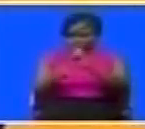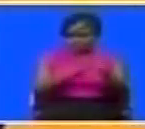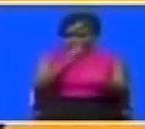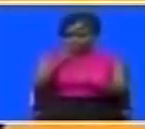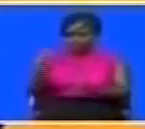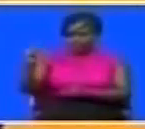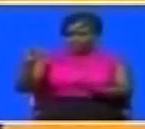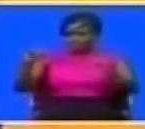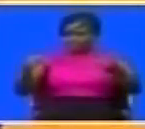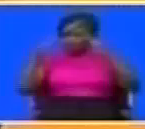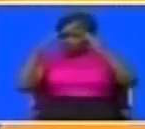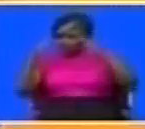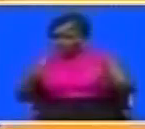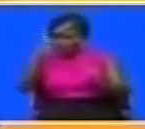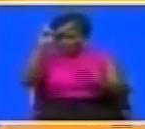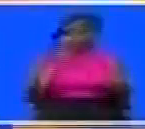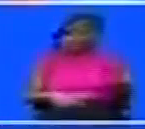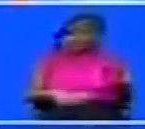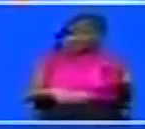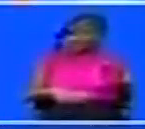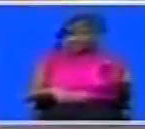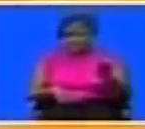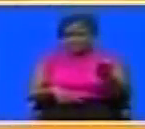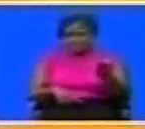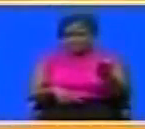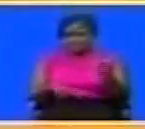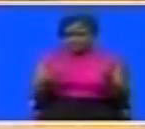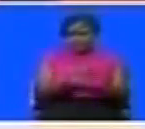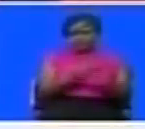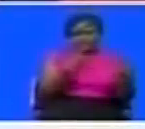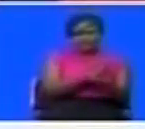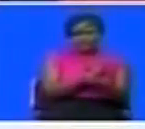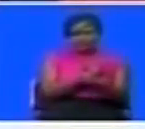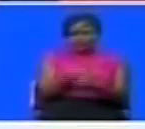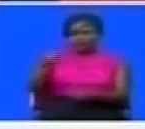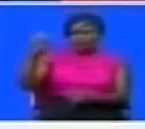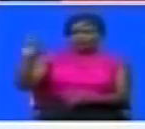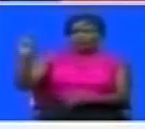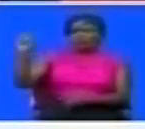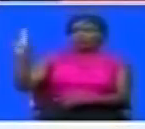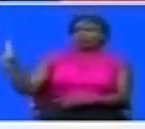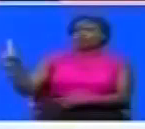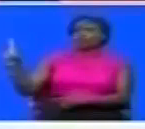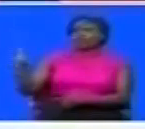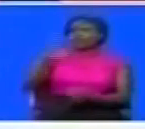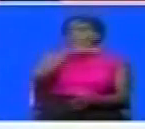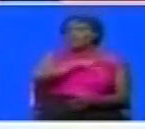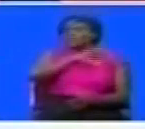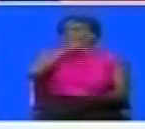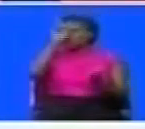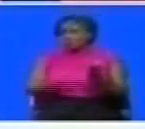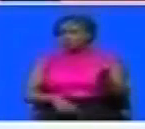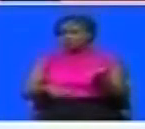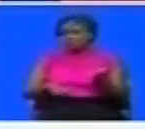News tukiangazia swala la bondi zile ambazo zimetolewa na serikali, yani Eurobond zikauzwa. Je, faida yake ni ipi na ni kwa